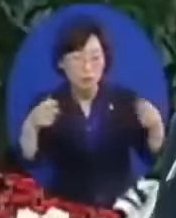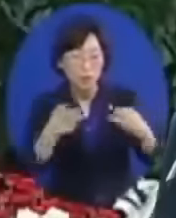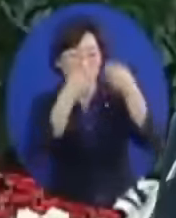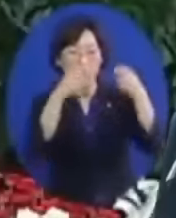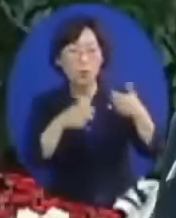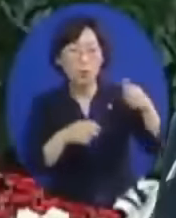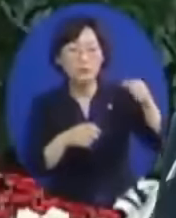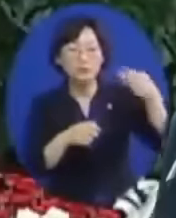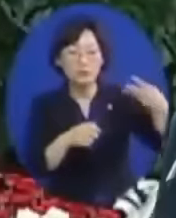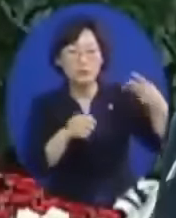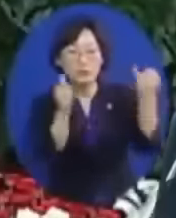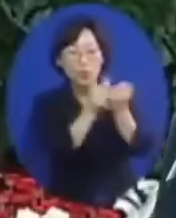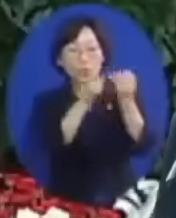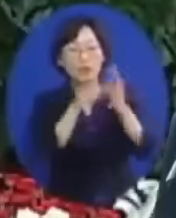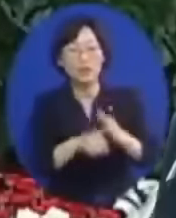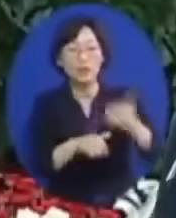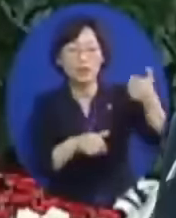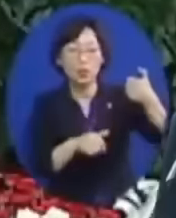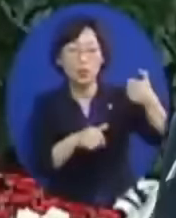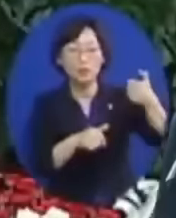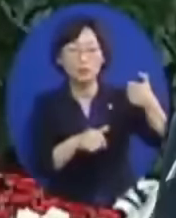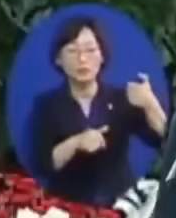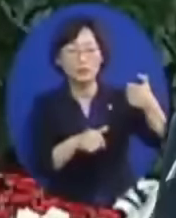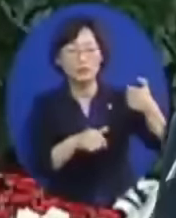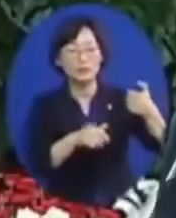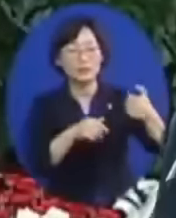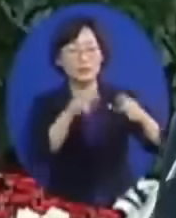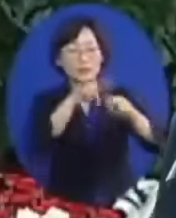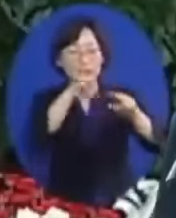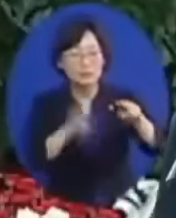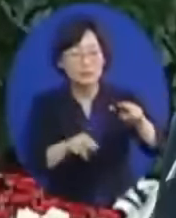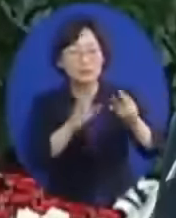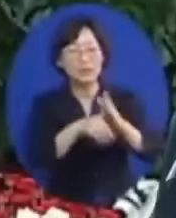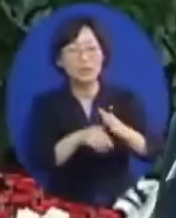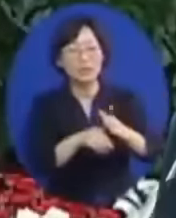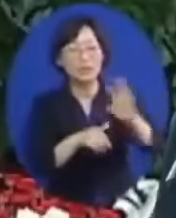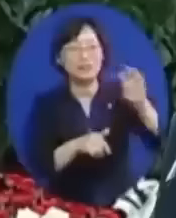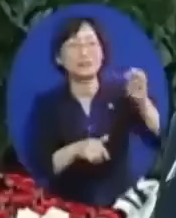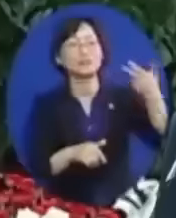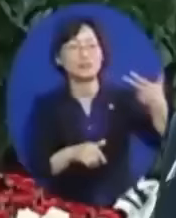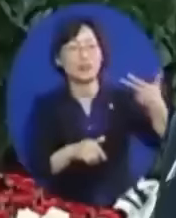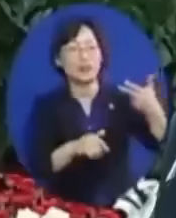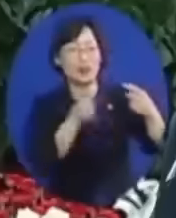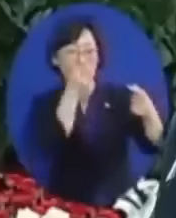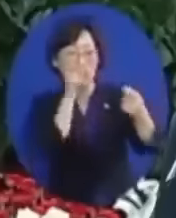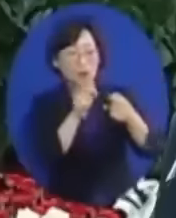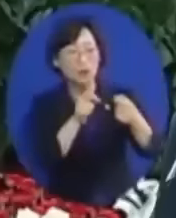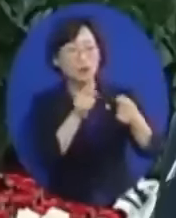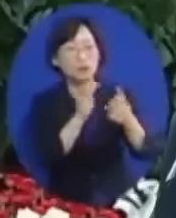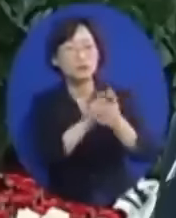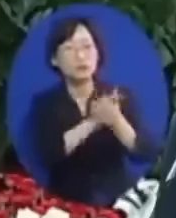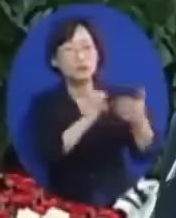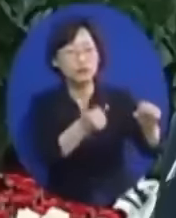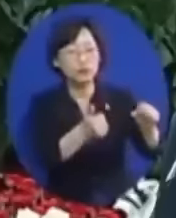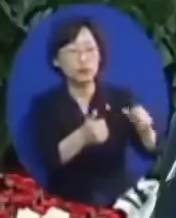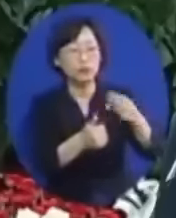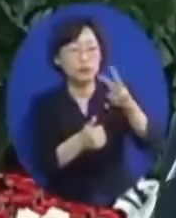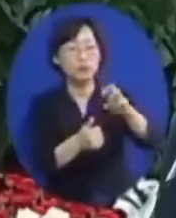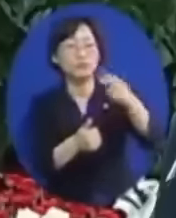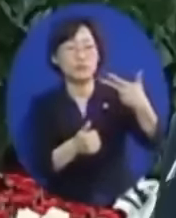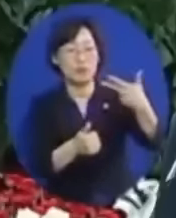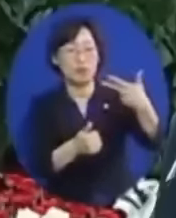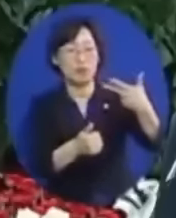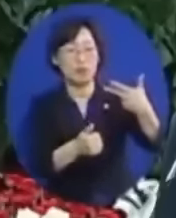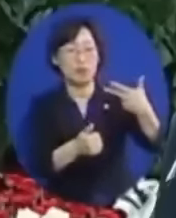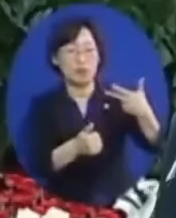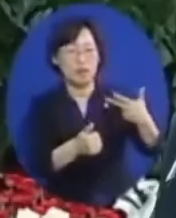결혼할 때 스트레스 50, 실직했을 때 스트레스 47, 가까운 친구가 죽었을 때 스트레스 37,